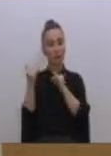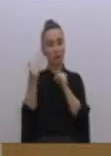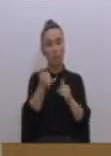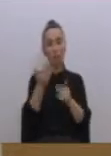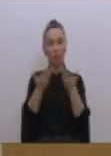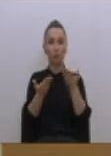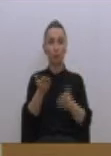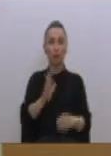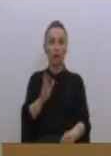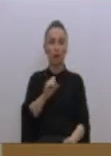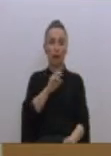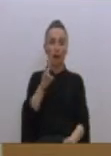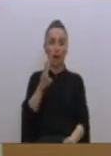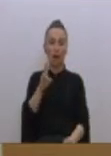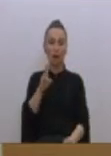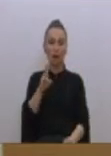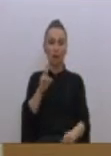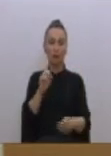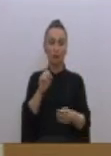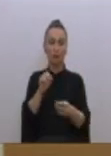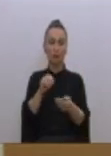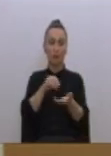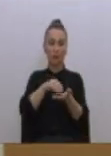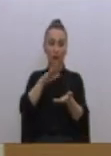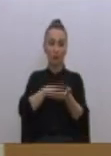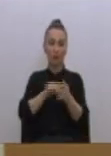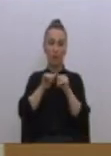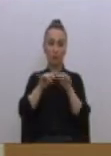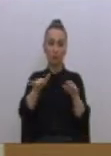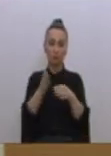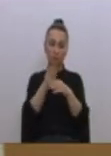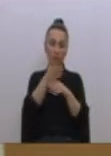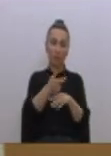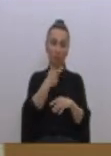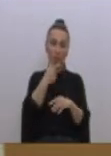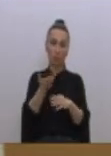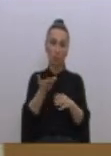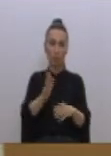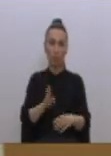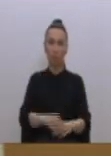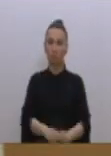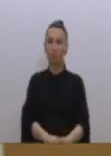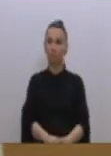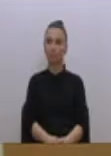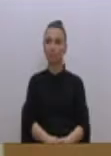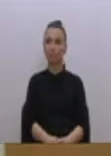არა ან დასწნის გამოქვეყნებამდე გადიხართ თუ არა თვითონ სტრუქტურასთან